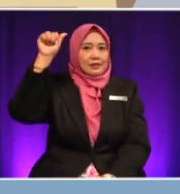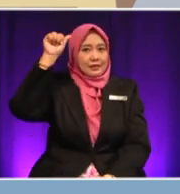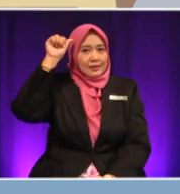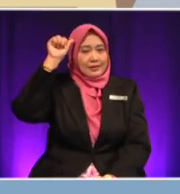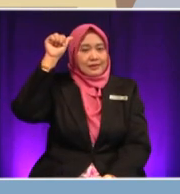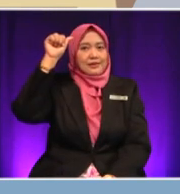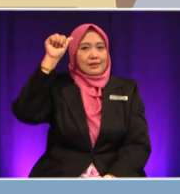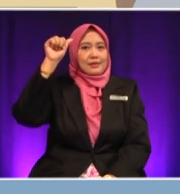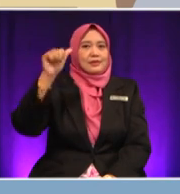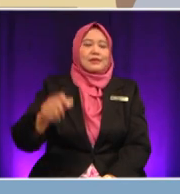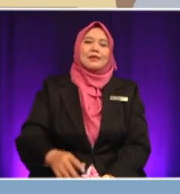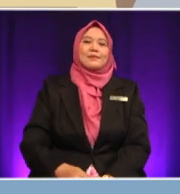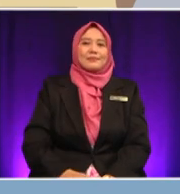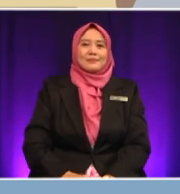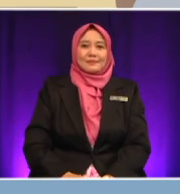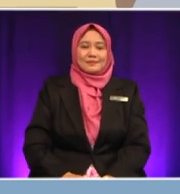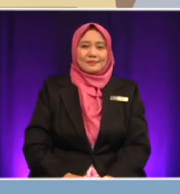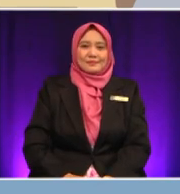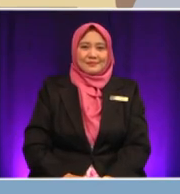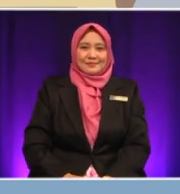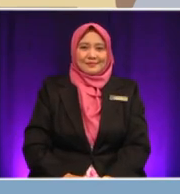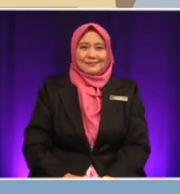jadi nama panggilan masing-masing